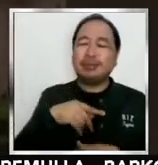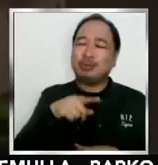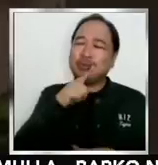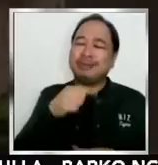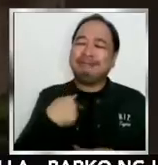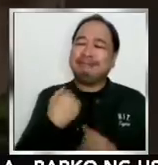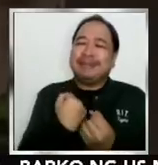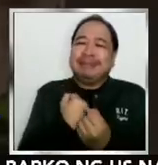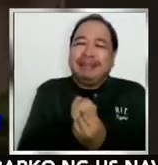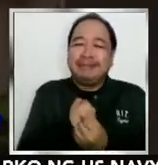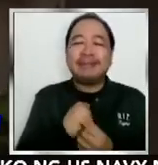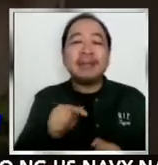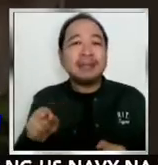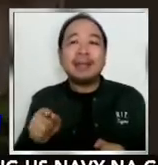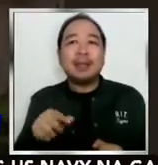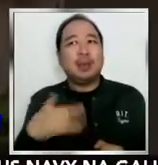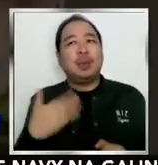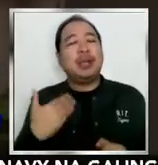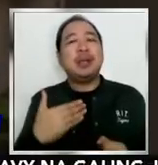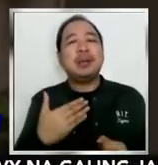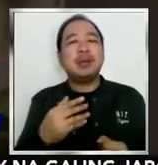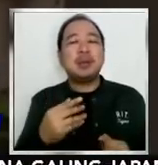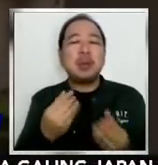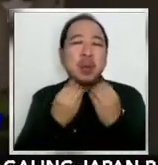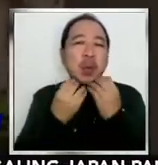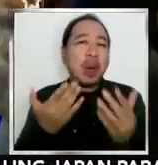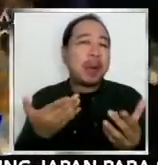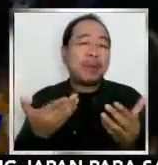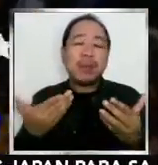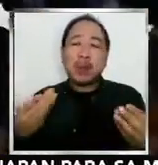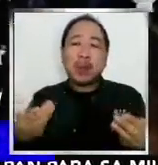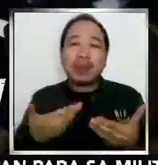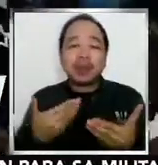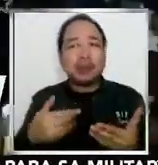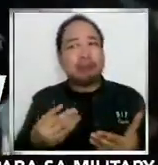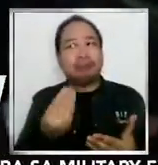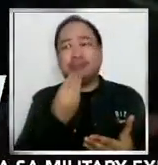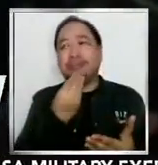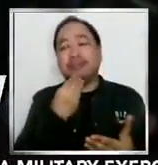ang pagtanggap talaga nila sa amin. And of course, yung food nila, ang sarap.